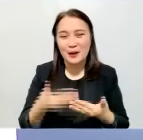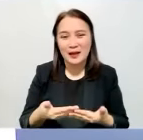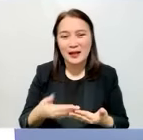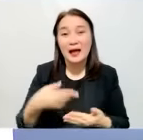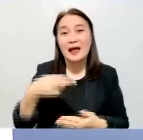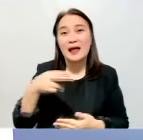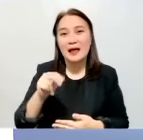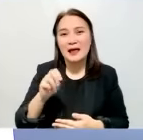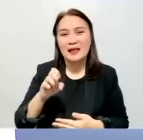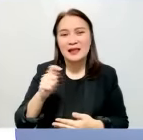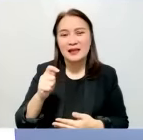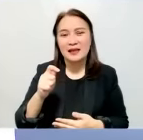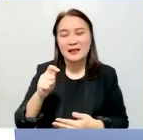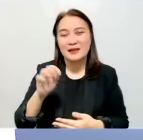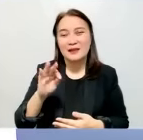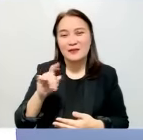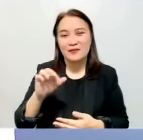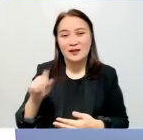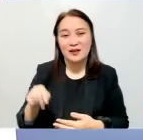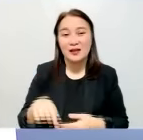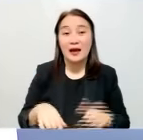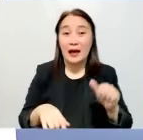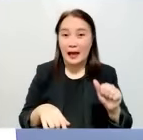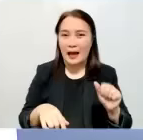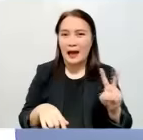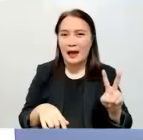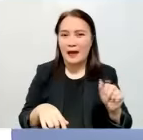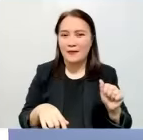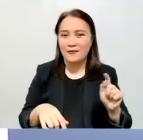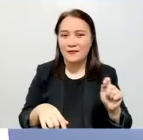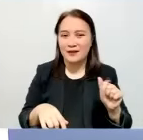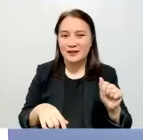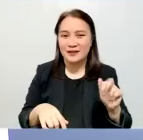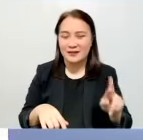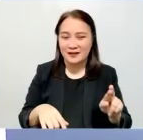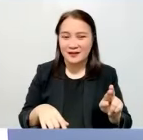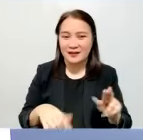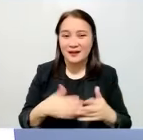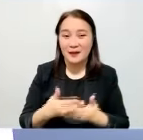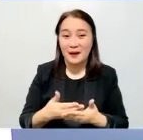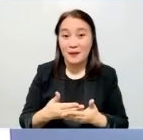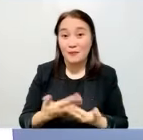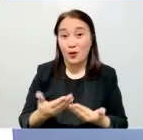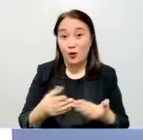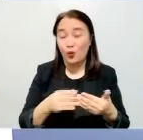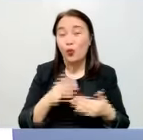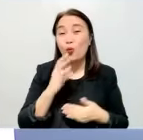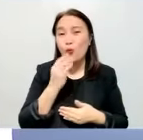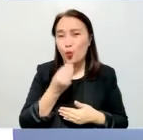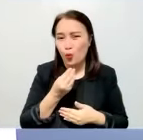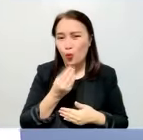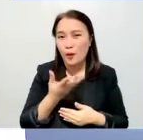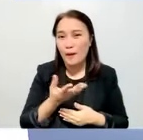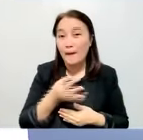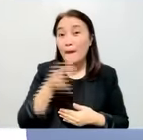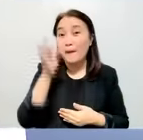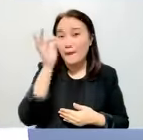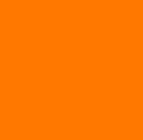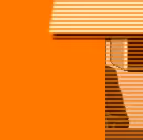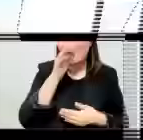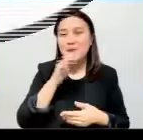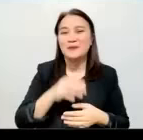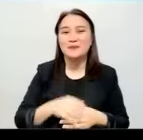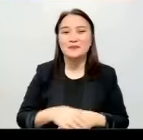ng global smash hit na Avatar The Last Airbender. Ang bibida dyan ha, may dugong Pinoy. Let's watch this.